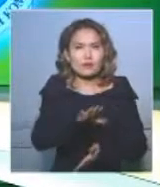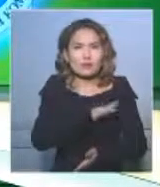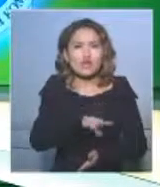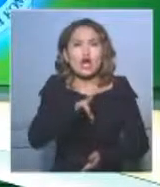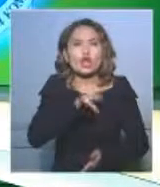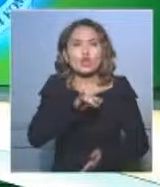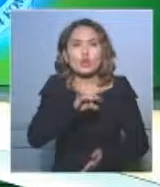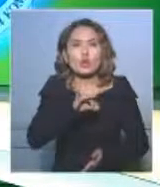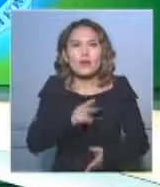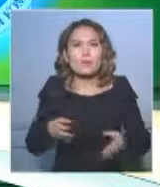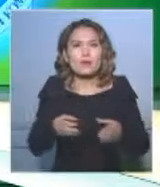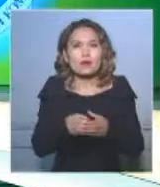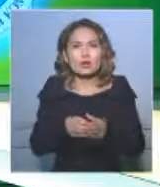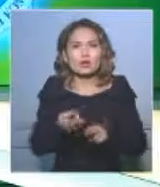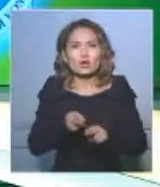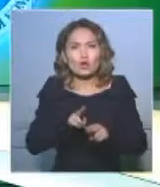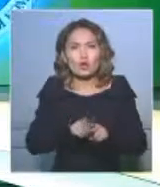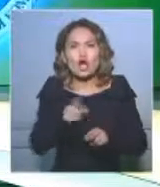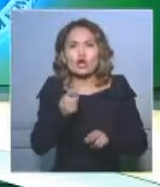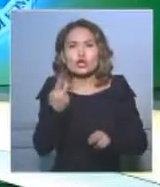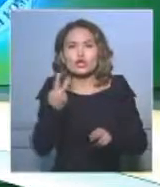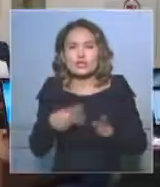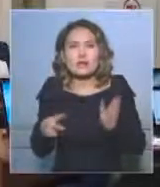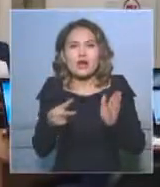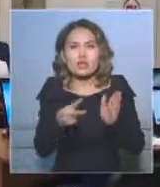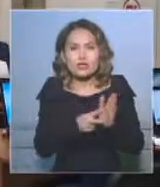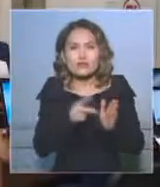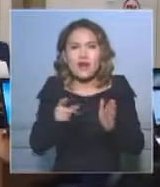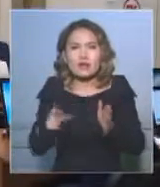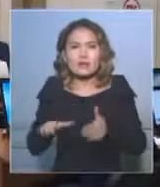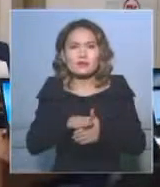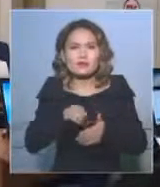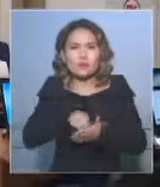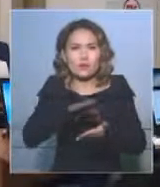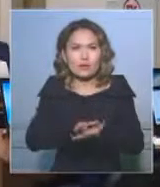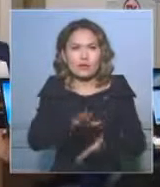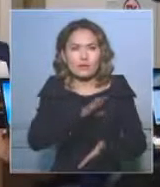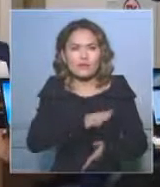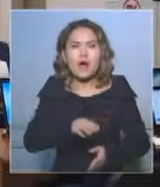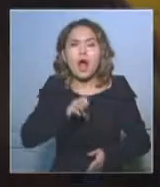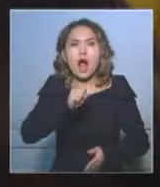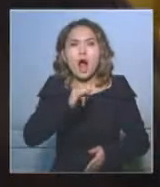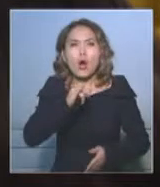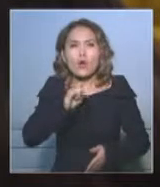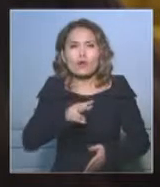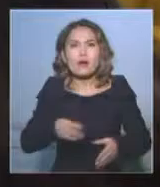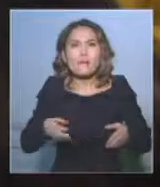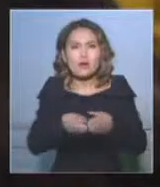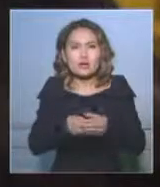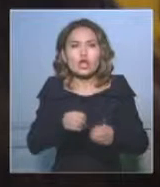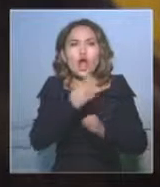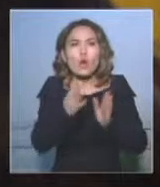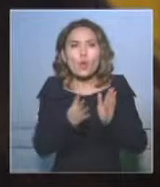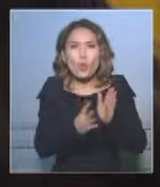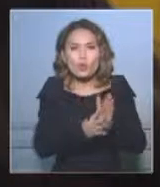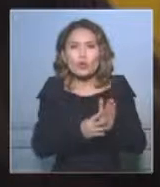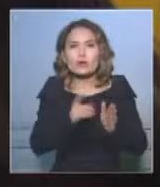айтсақ, Нұр Отан партиясы бұл жолы да 127 кандидат ұсынып отыр. Ауыл халықтық демократиялық патриоттық партиясы